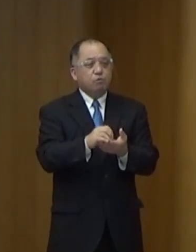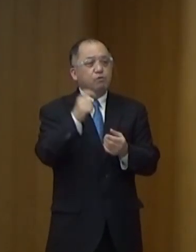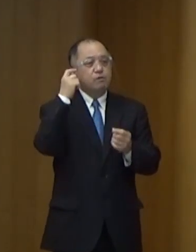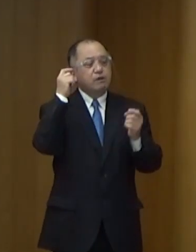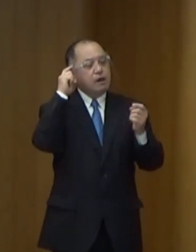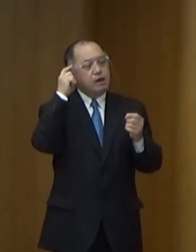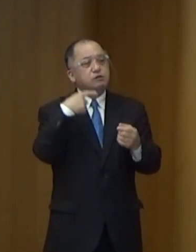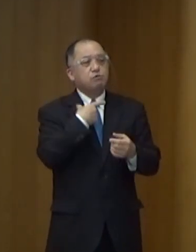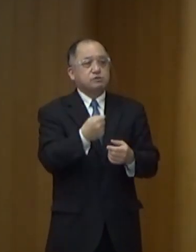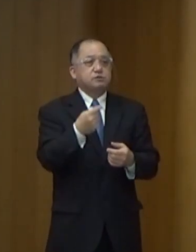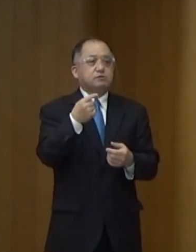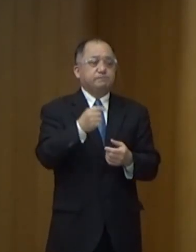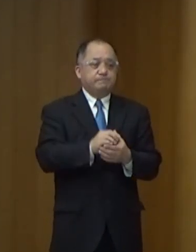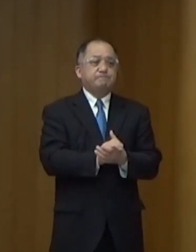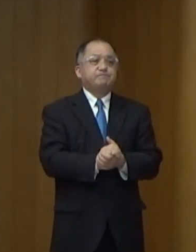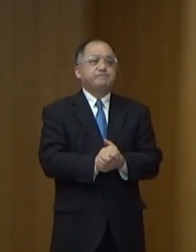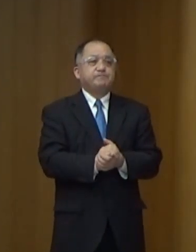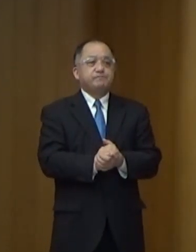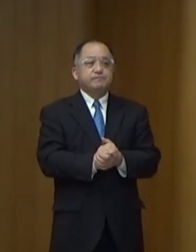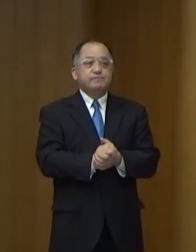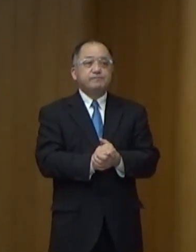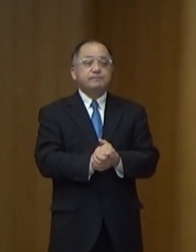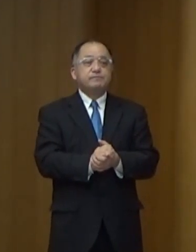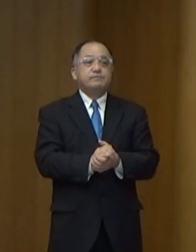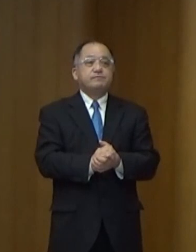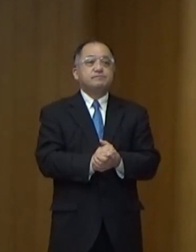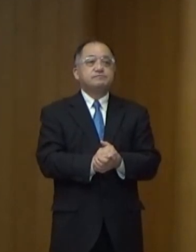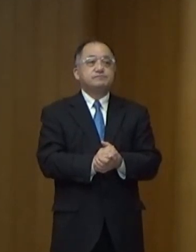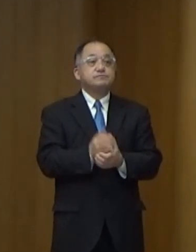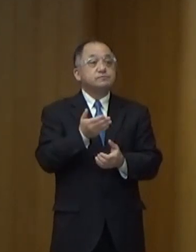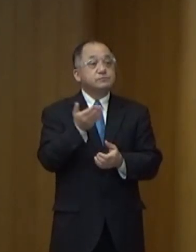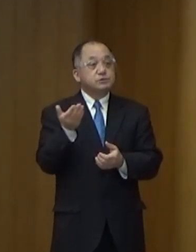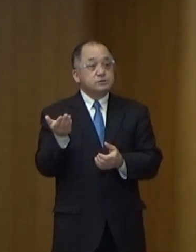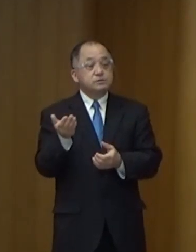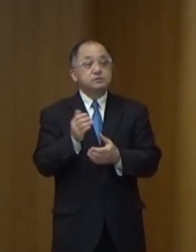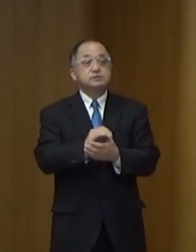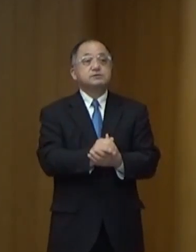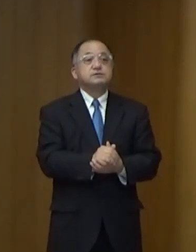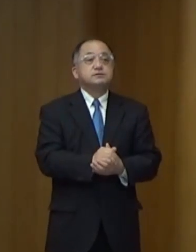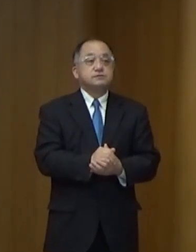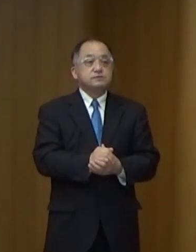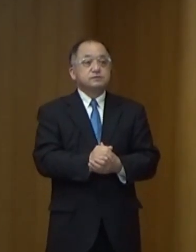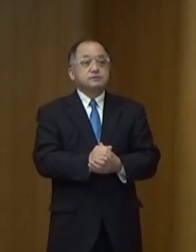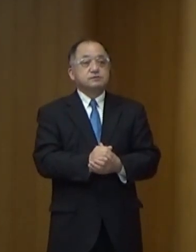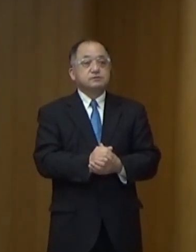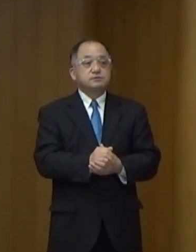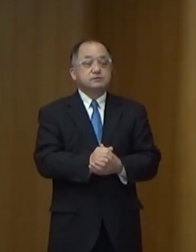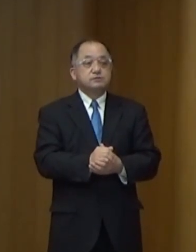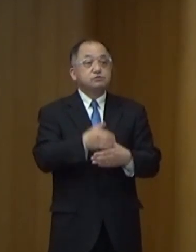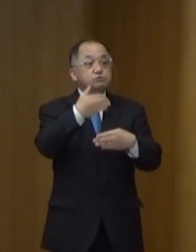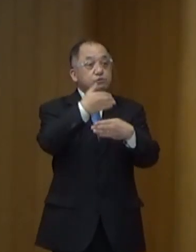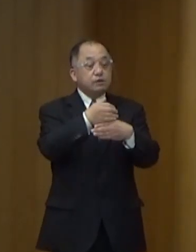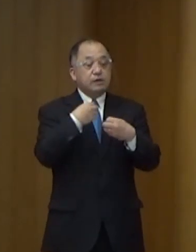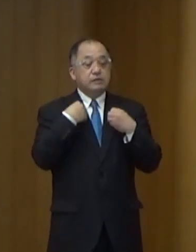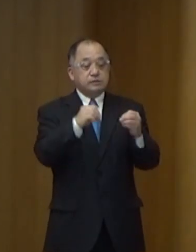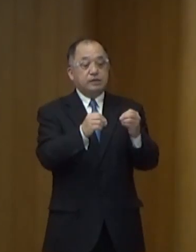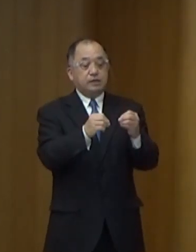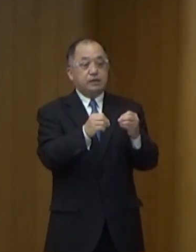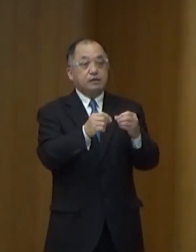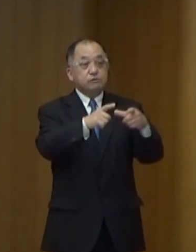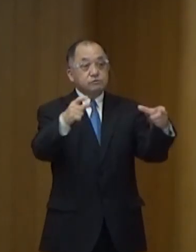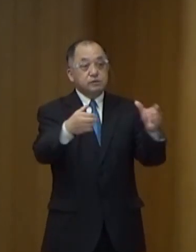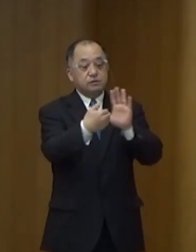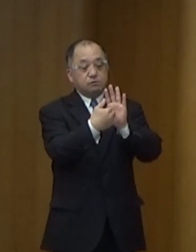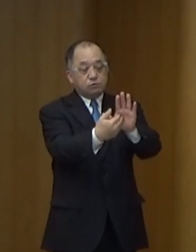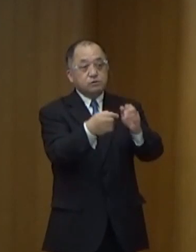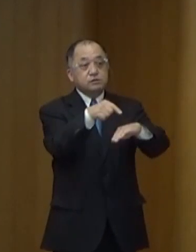たいというふうに思います。そして次でありますけれども、同社は感染拡大防止策を徹